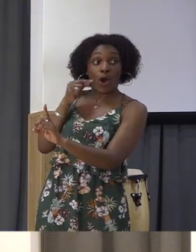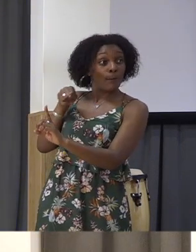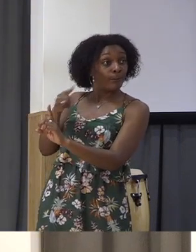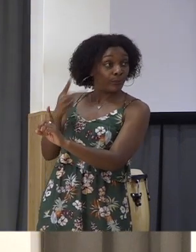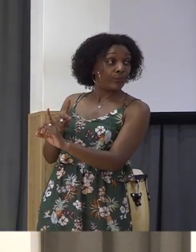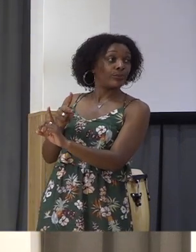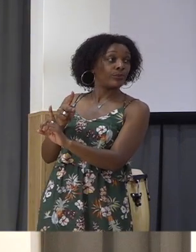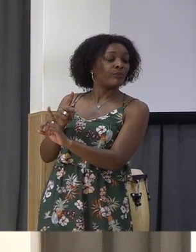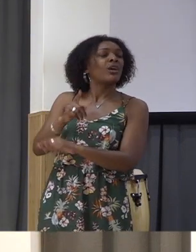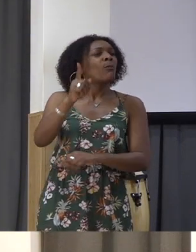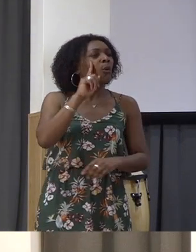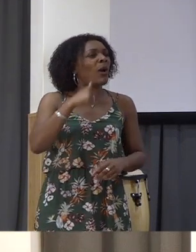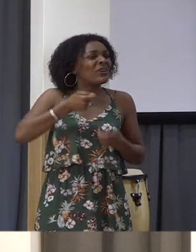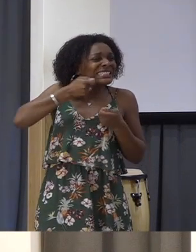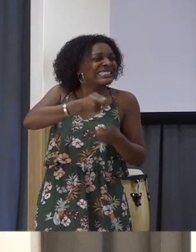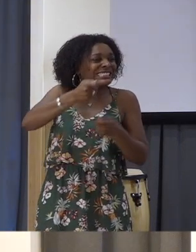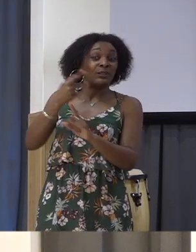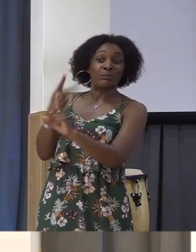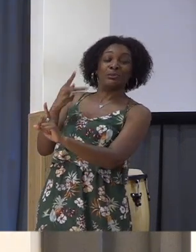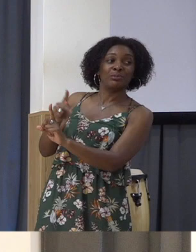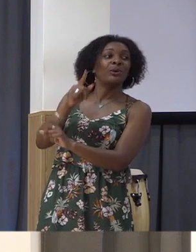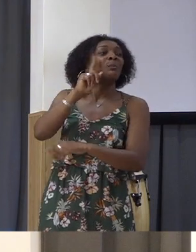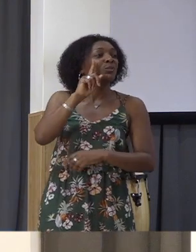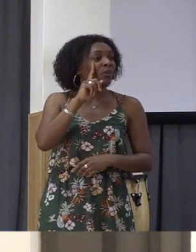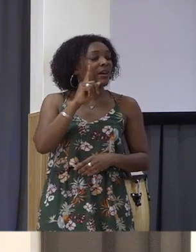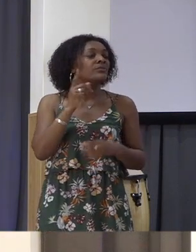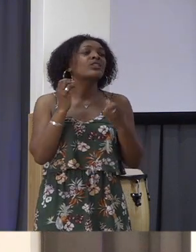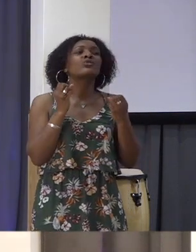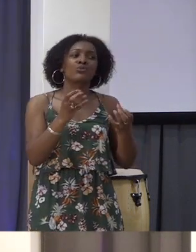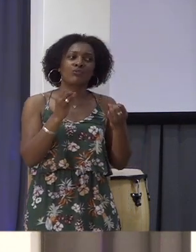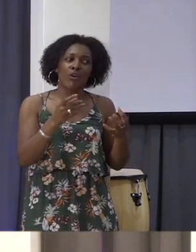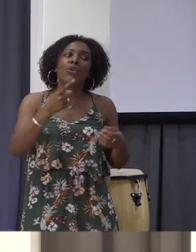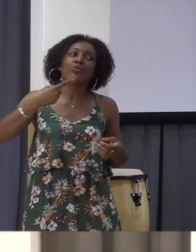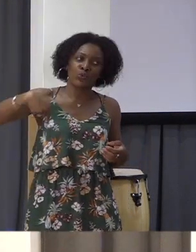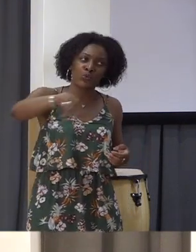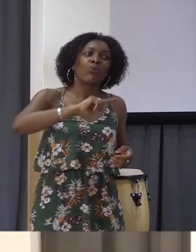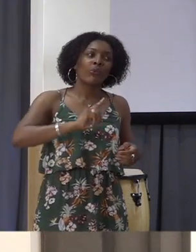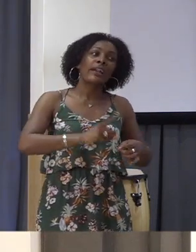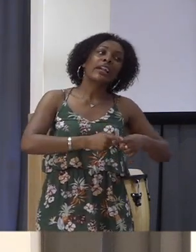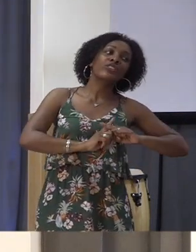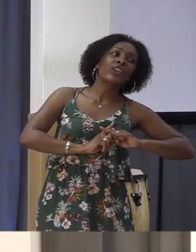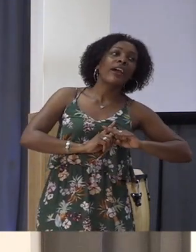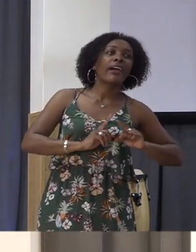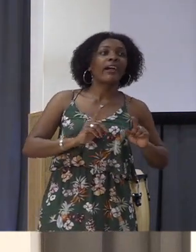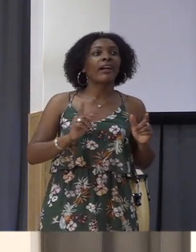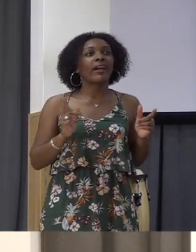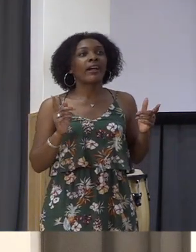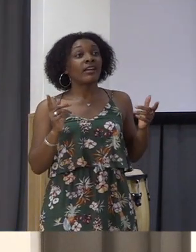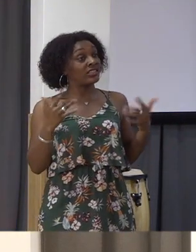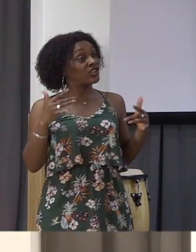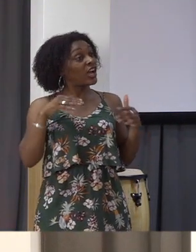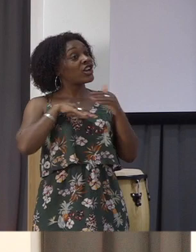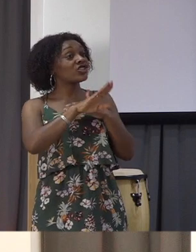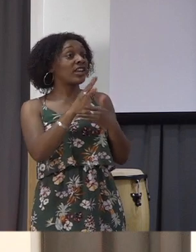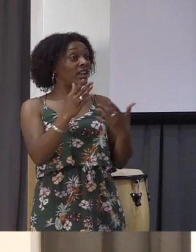Je le souligne parce que il arrive parfois que nous, qui sommes déjà dans la bergerie,